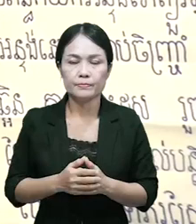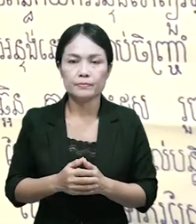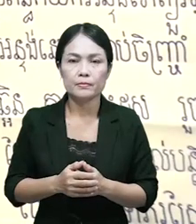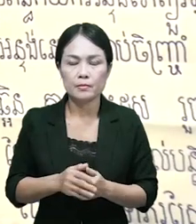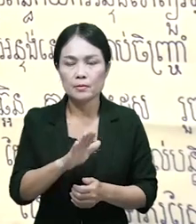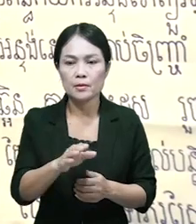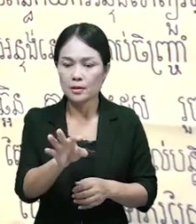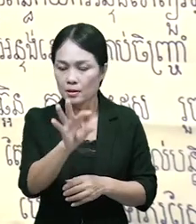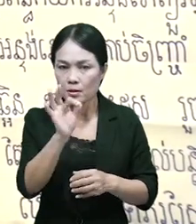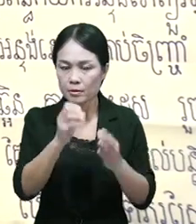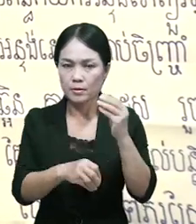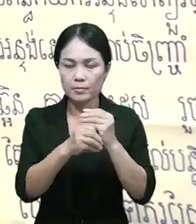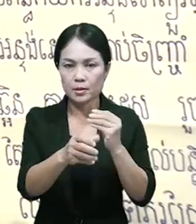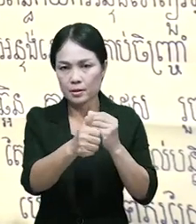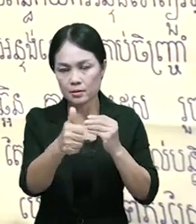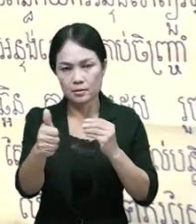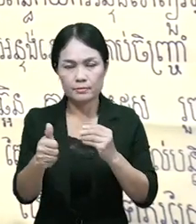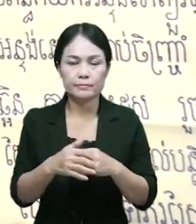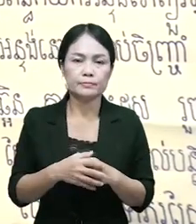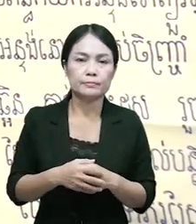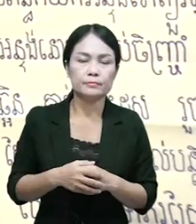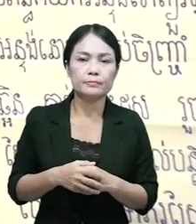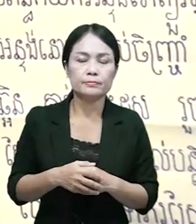កូនអាចរកបន្ថែមបានជាការល្អកូន